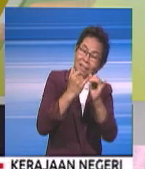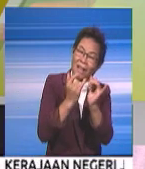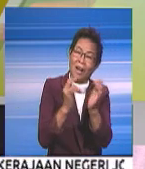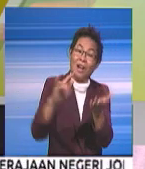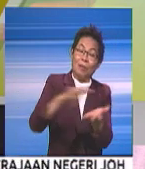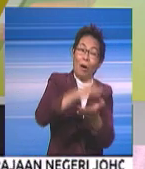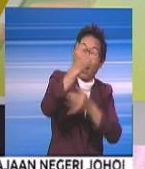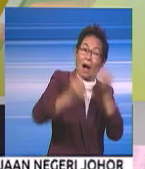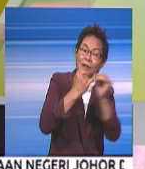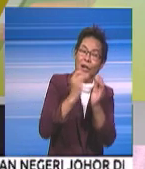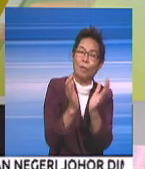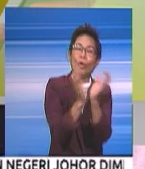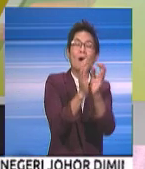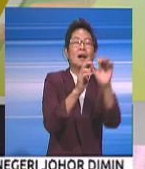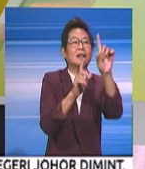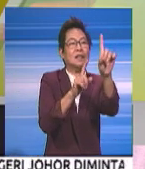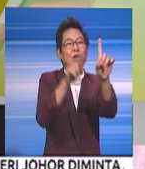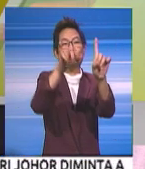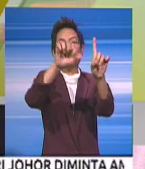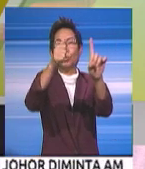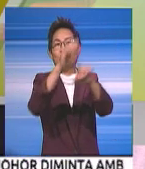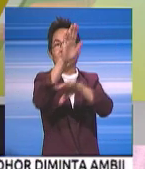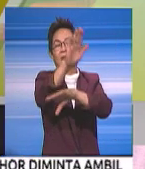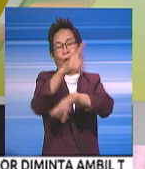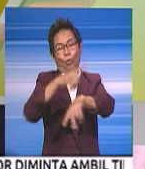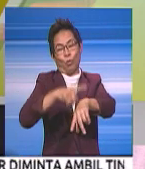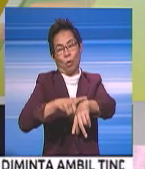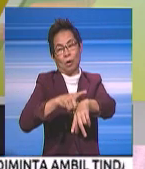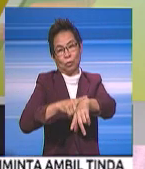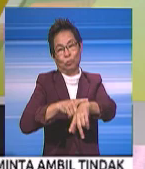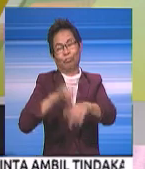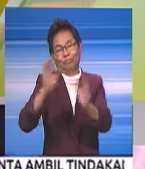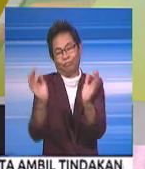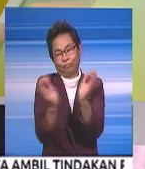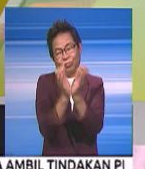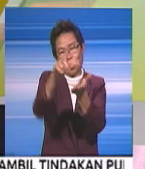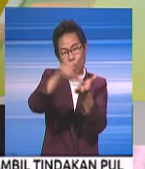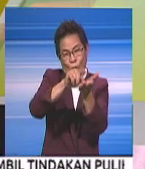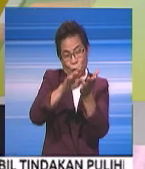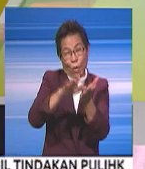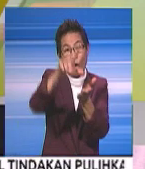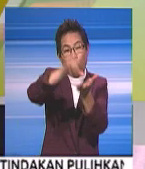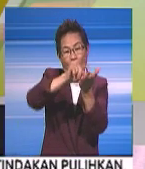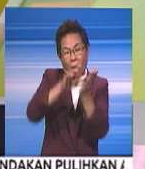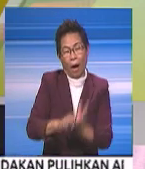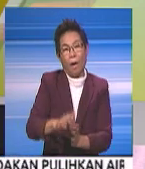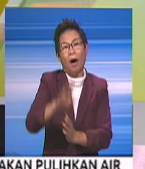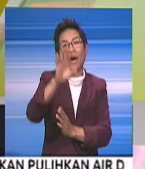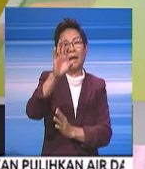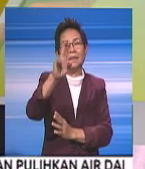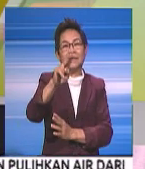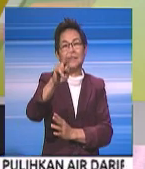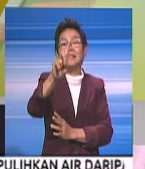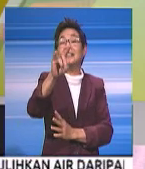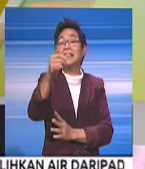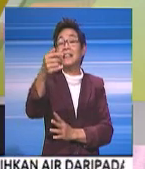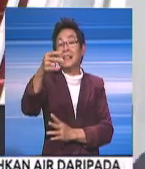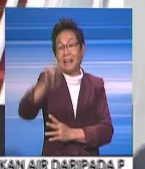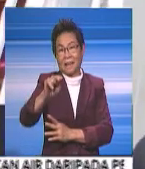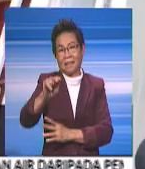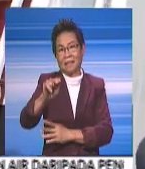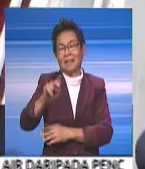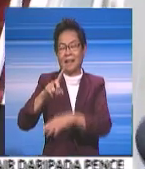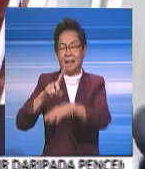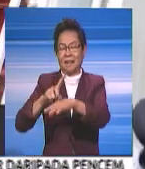pukul 1.10 tengah hari waktu tempatan. Laporan lanjut bersama wartawan Dian Fatihah Matnoh.